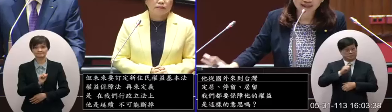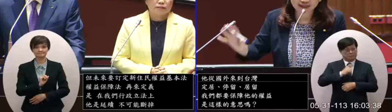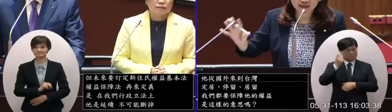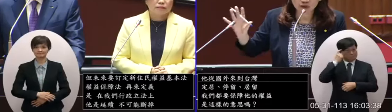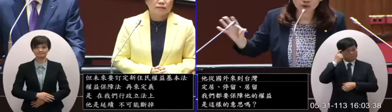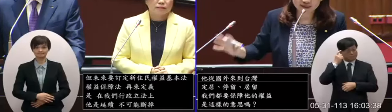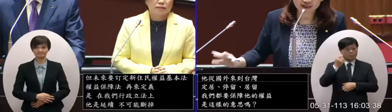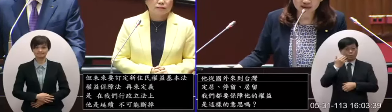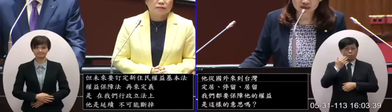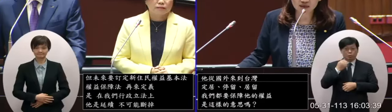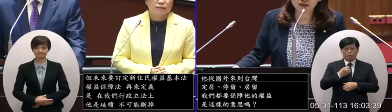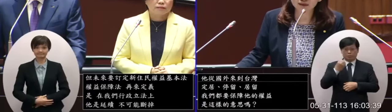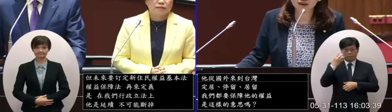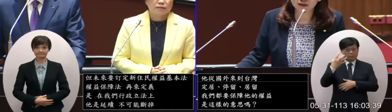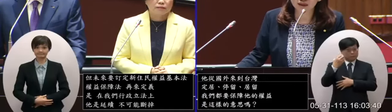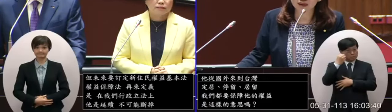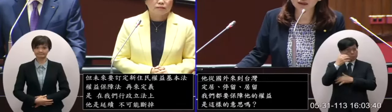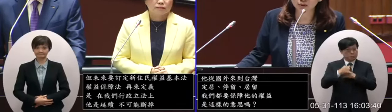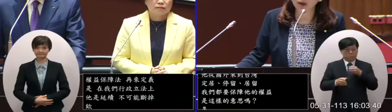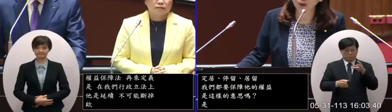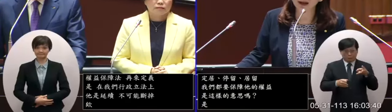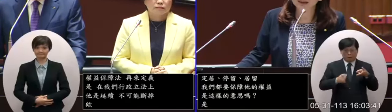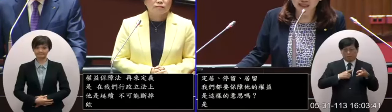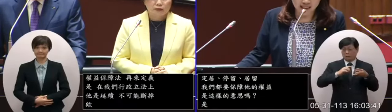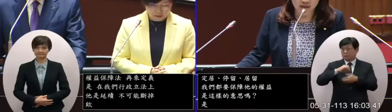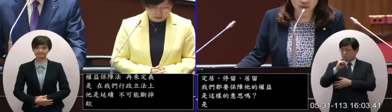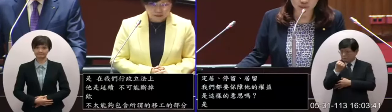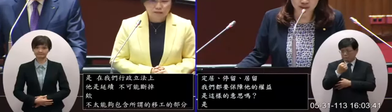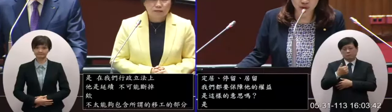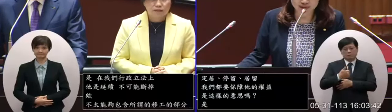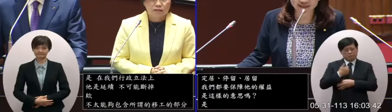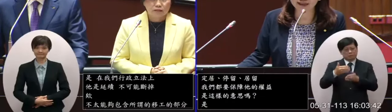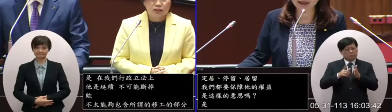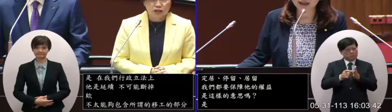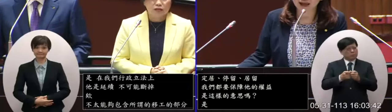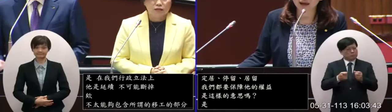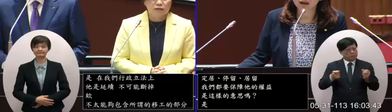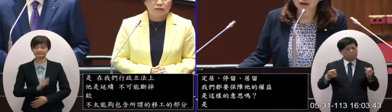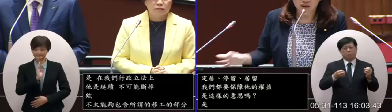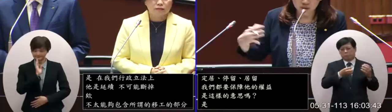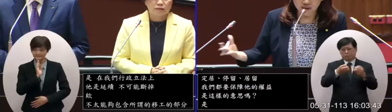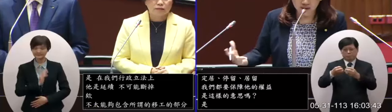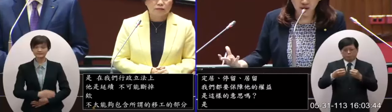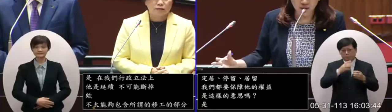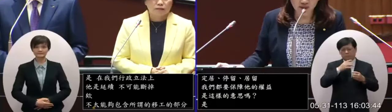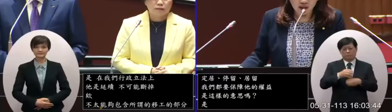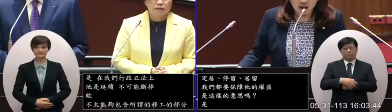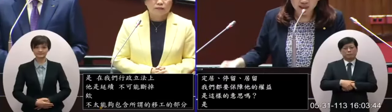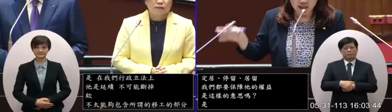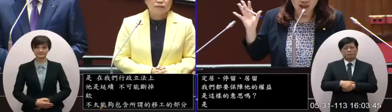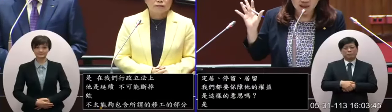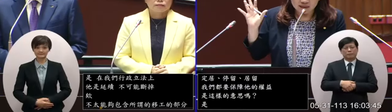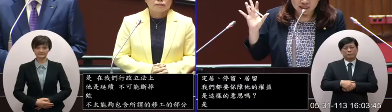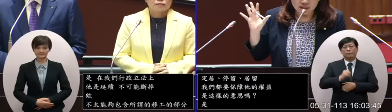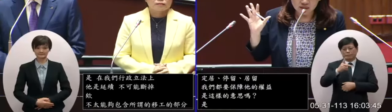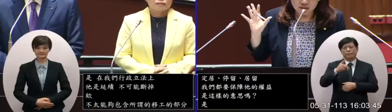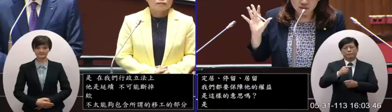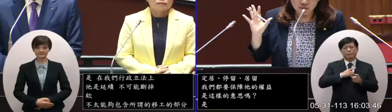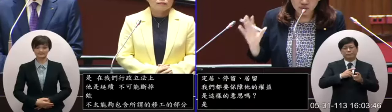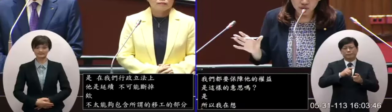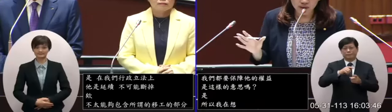新住民单单新住民三个字哦，这个定义可能就要花大家很多的时间来做一个讨论。OK， 好，